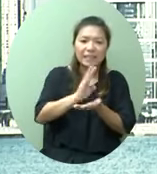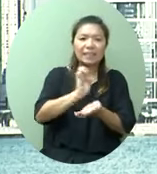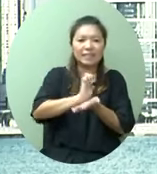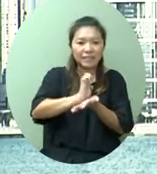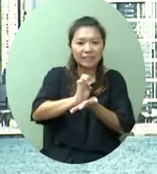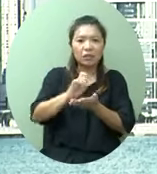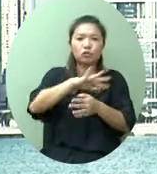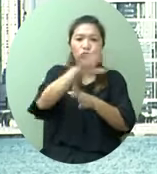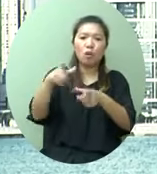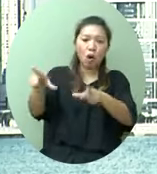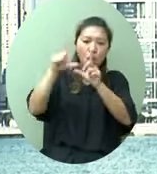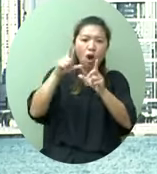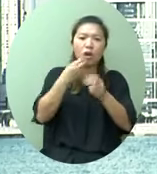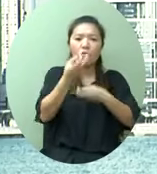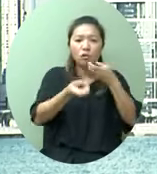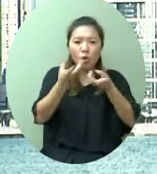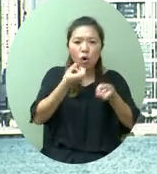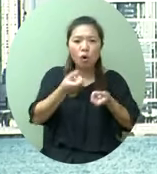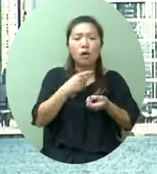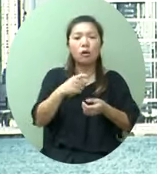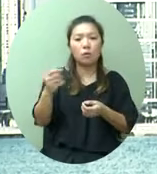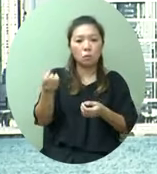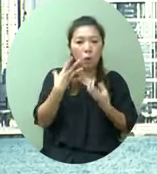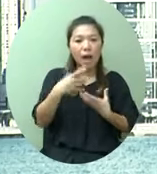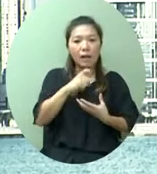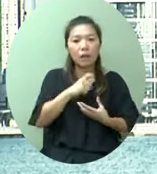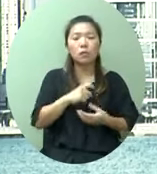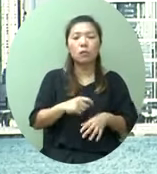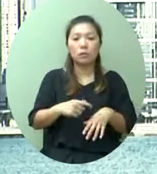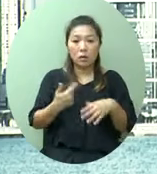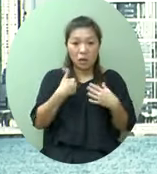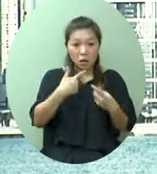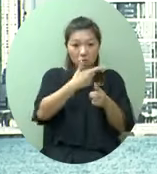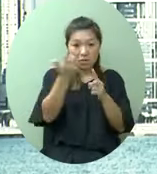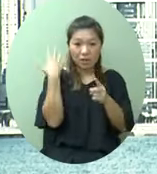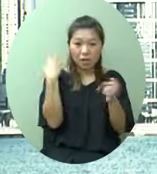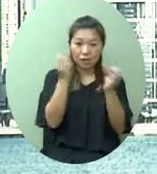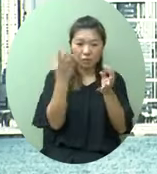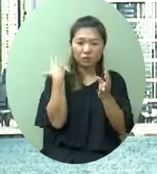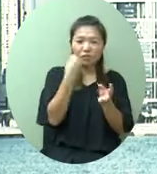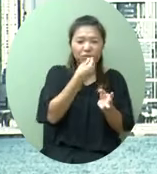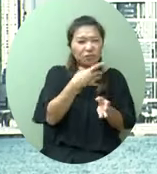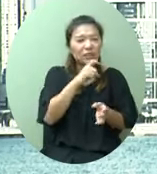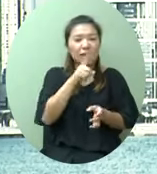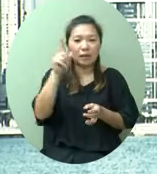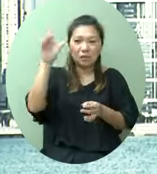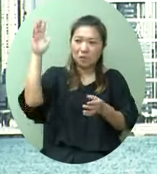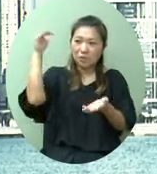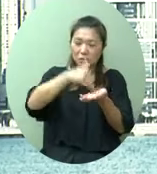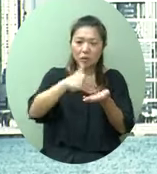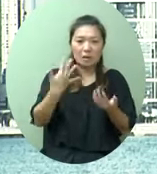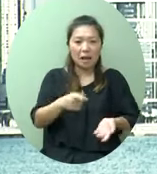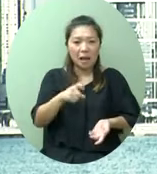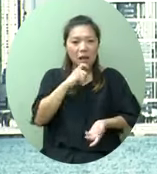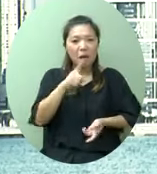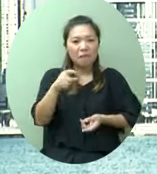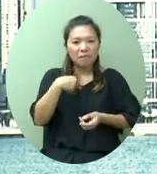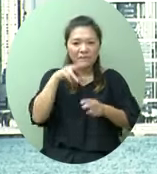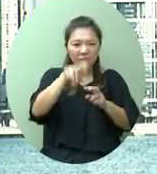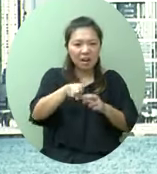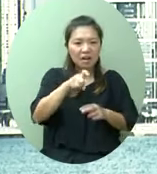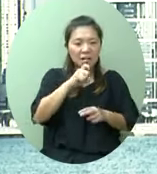嚇。就一如大家所料，同埋好多調查都係有同樣嘅發現啦。市民喺意見書裏